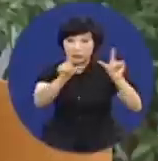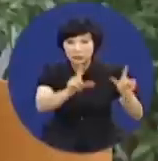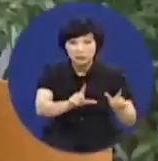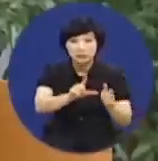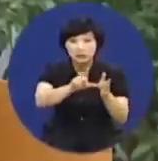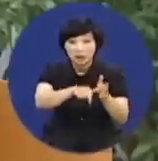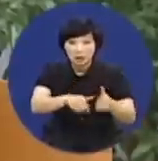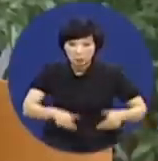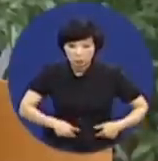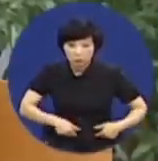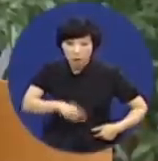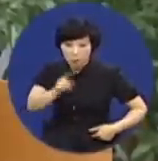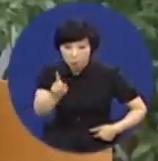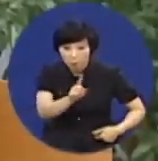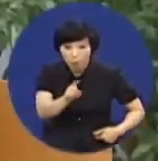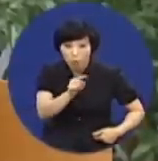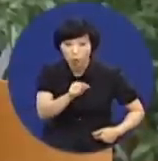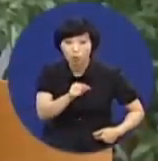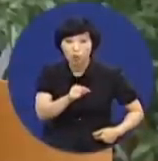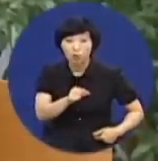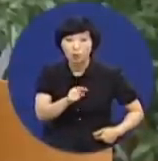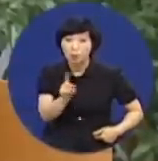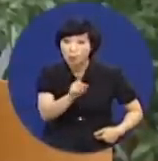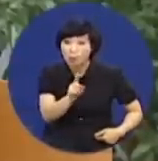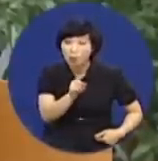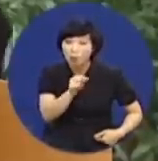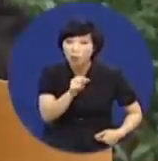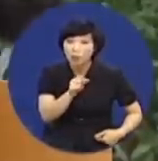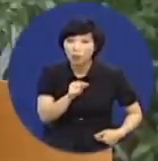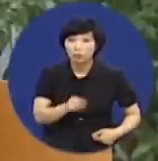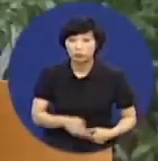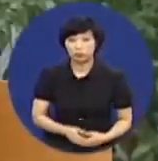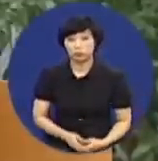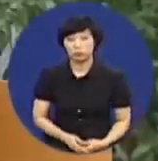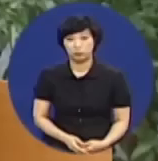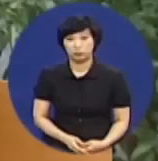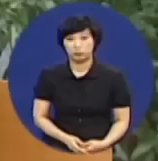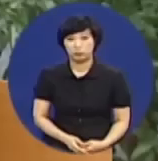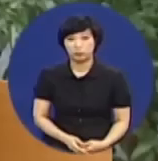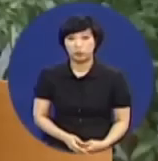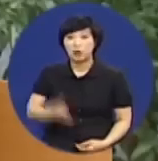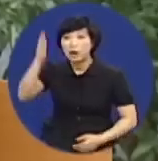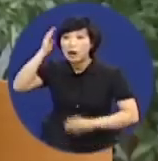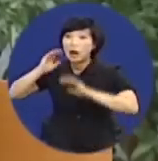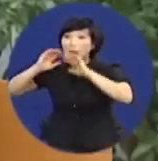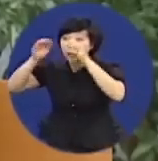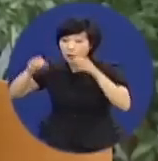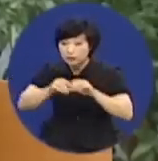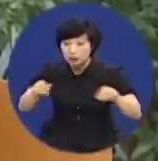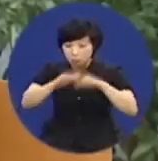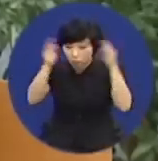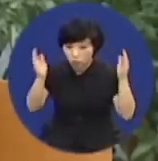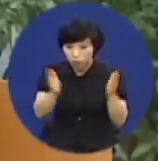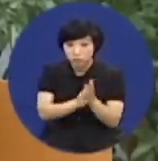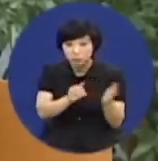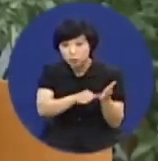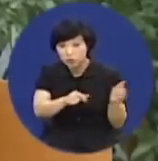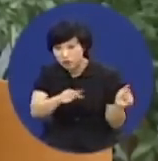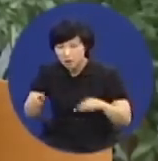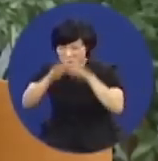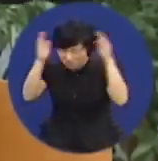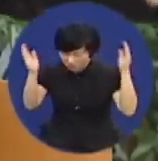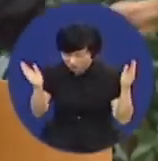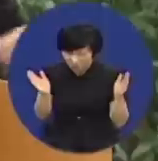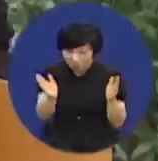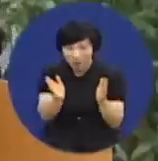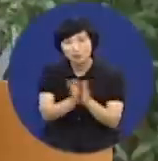ていくのに必要なものがある。何が必要なのか？あの空と大地、すべての万